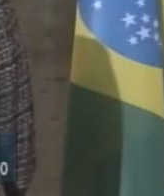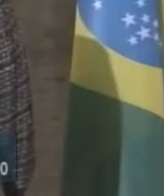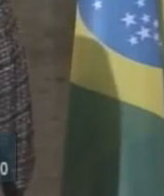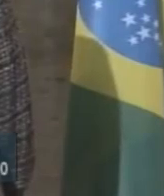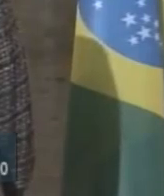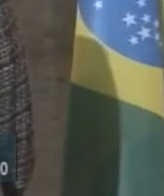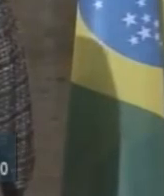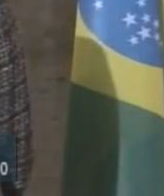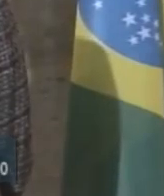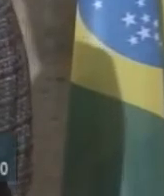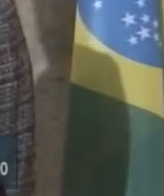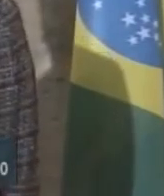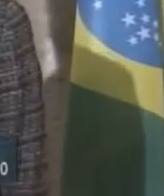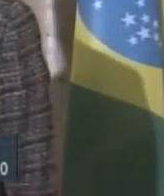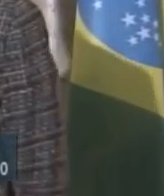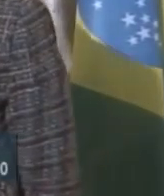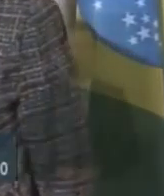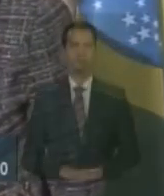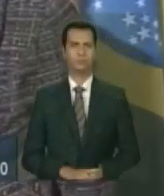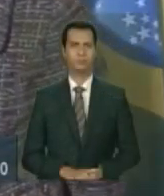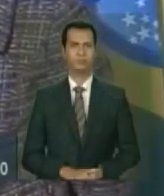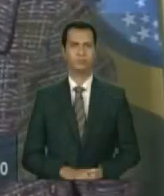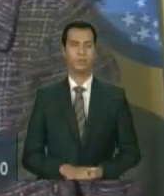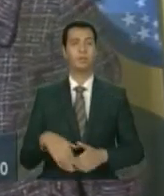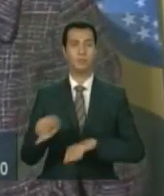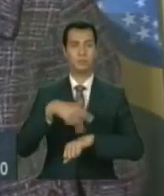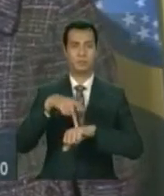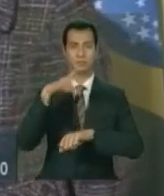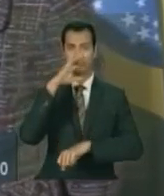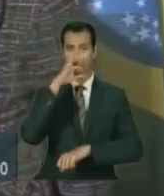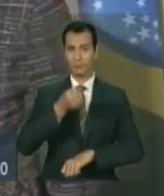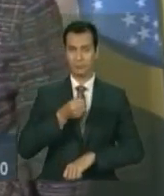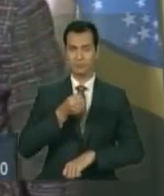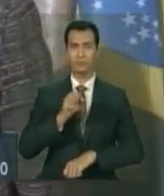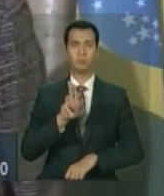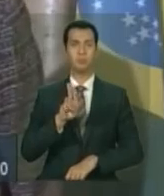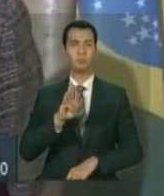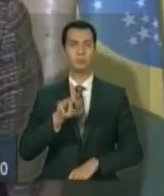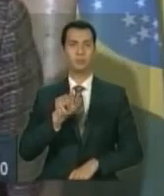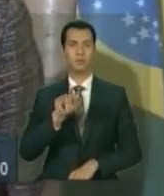на образованието. A Bulgária tem